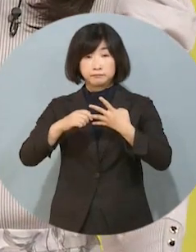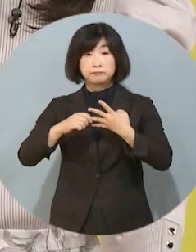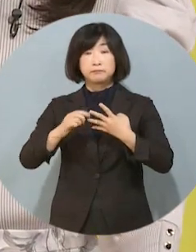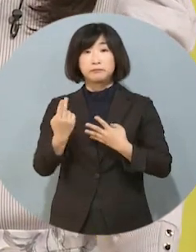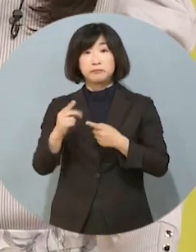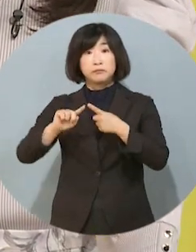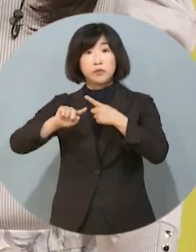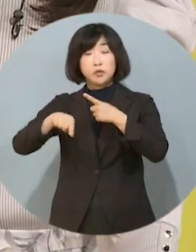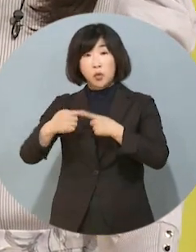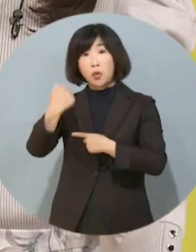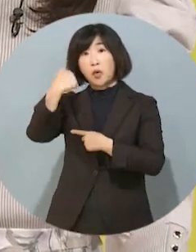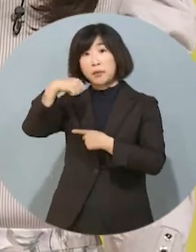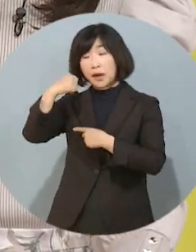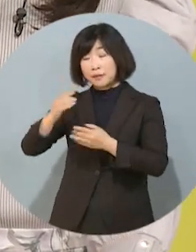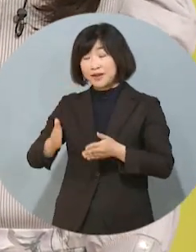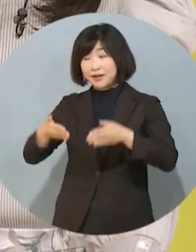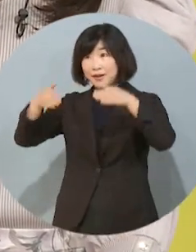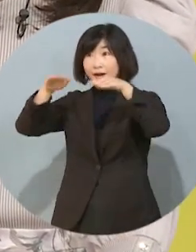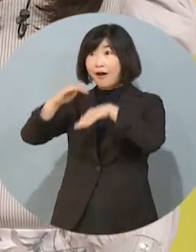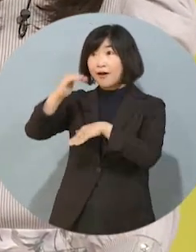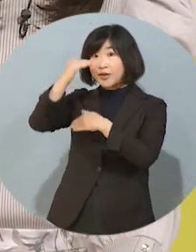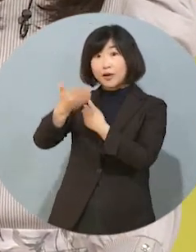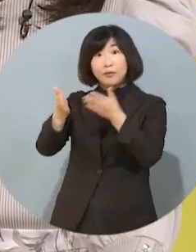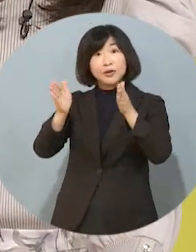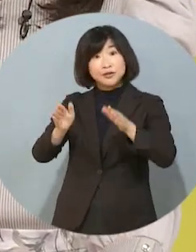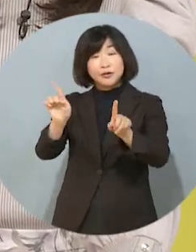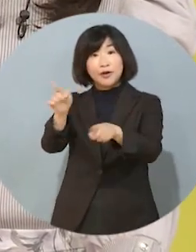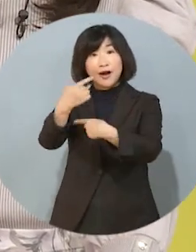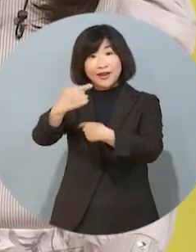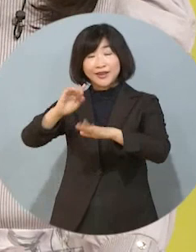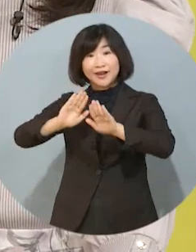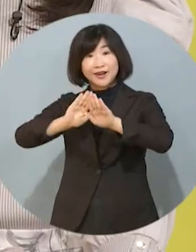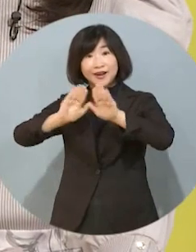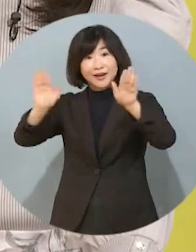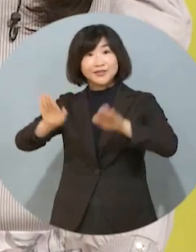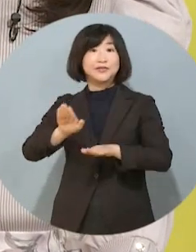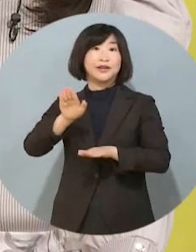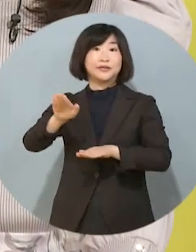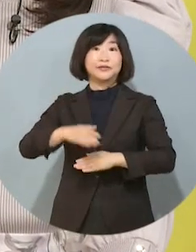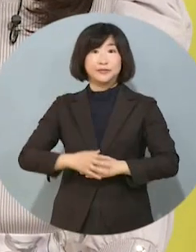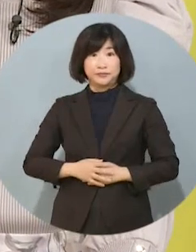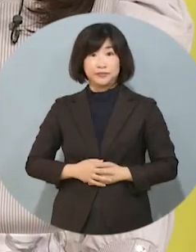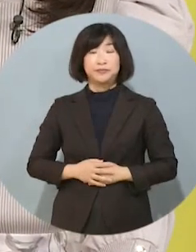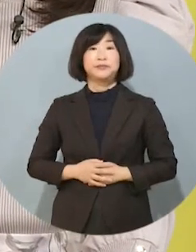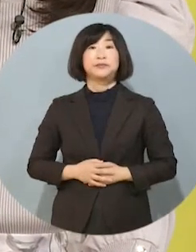都長南展望室の元旦開発についてのお知らせ